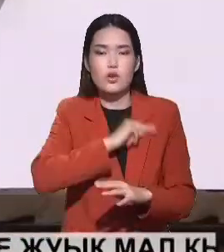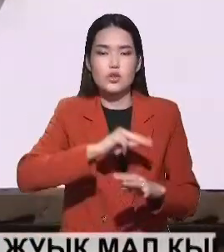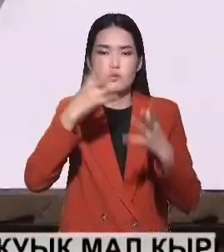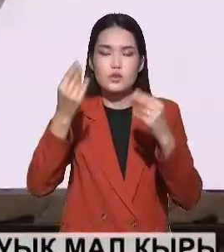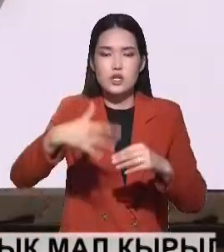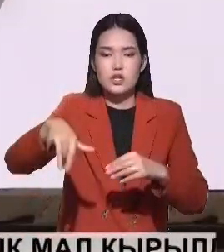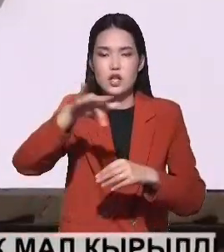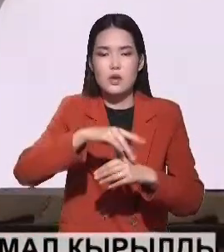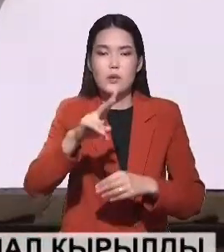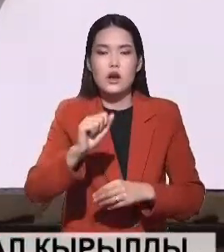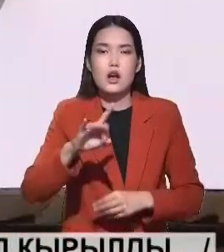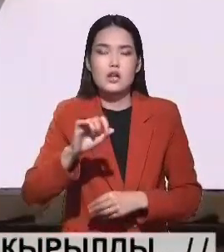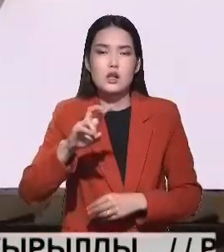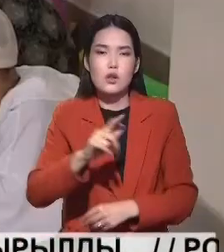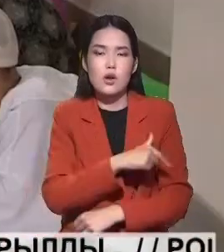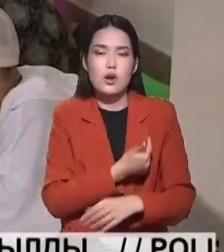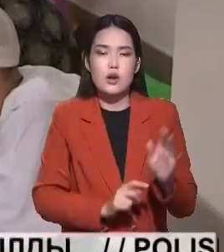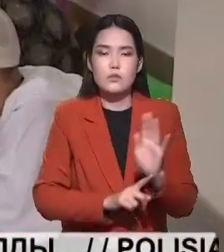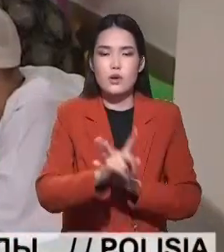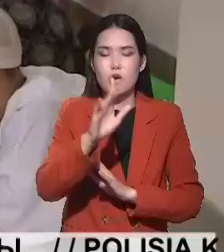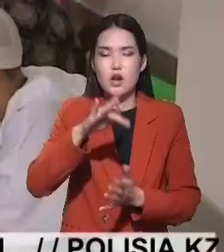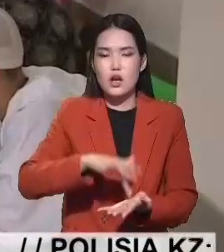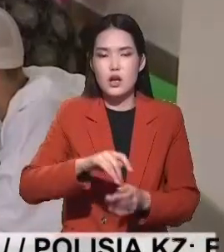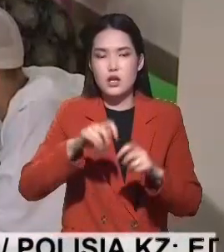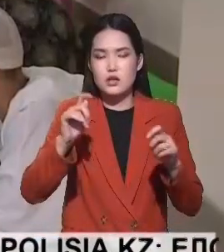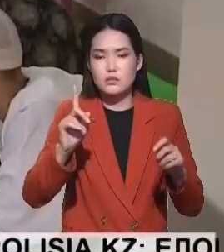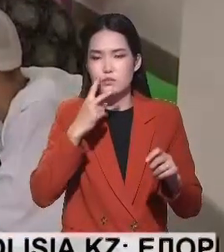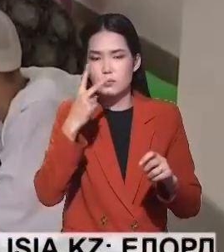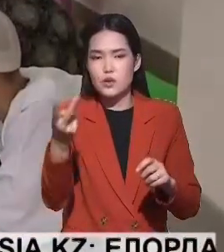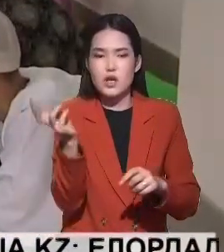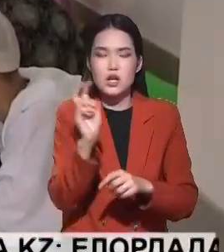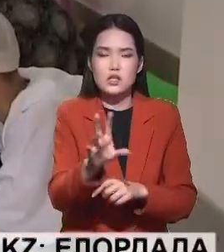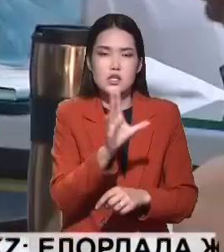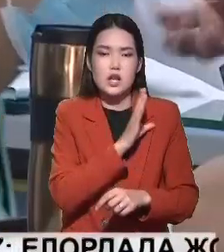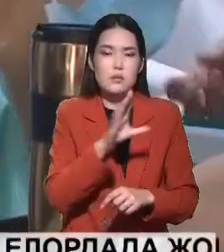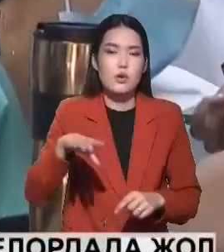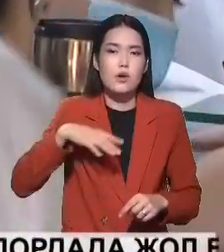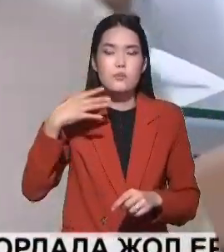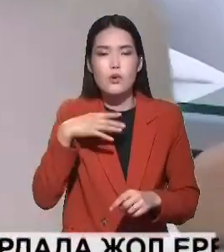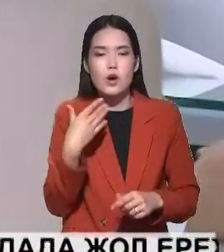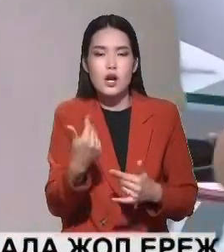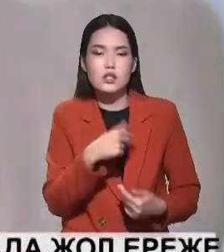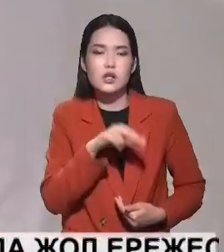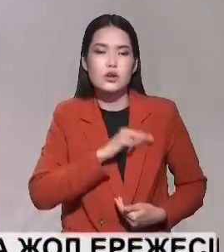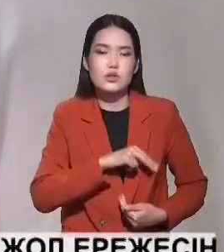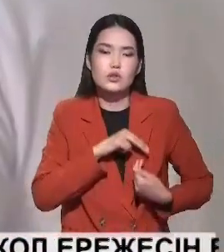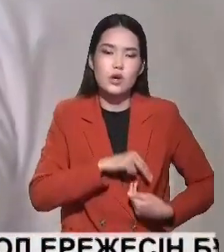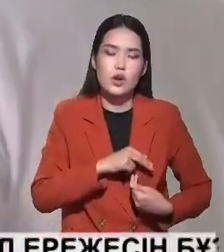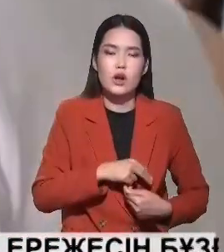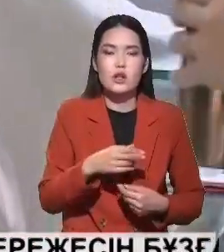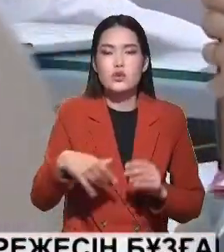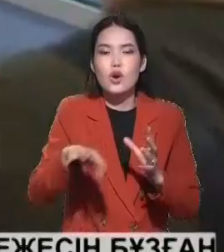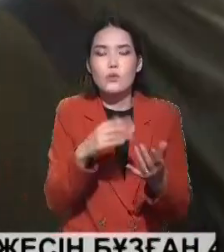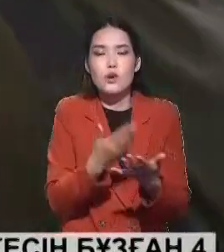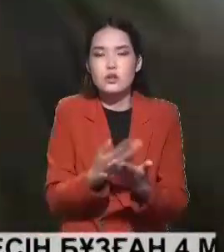қалалық кардиологиялық орталықтан бастады. Мәжілісмендердің бұл орталыққа келуіне қазіргі және бұрынғы 92 қызметкер қол қойған ұжымдық үндеу